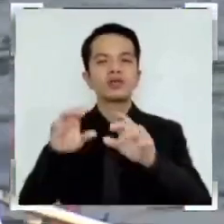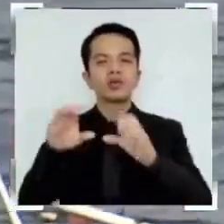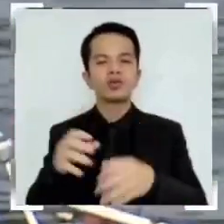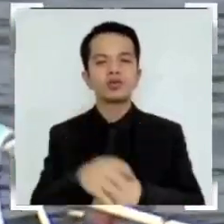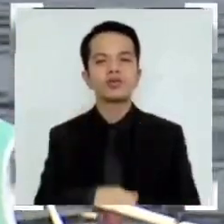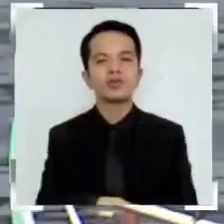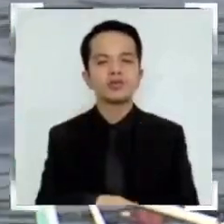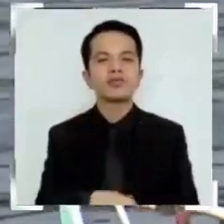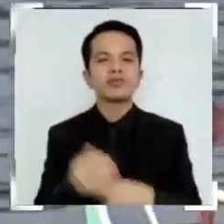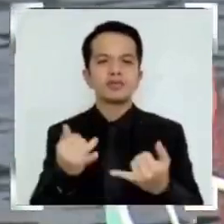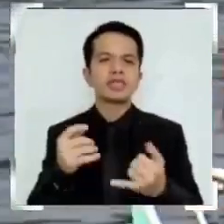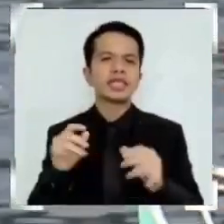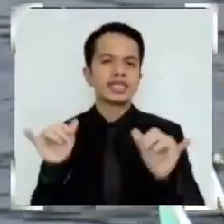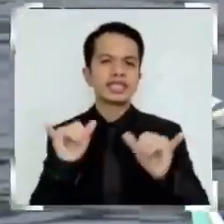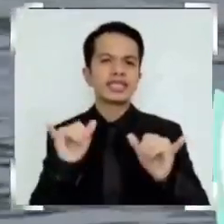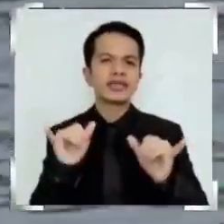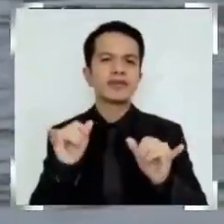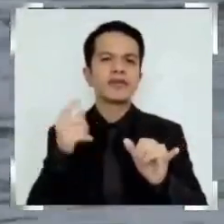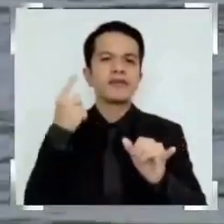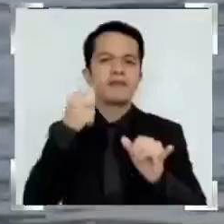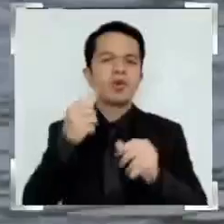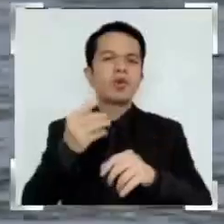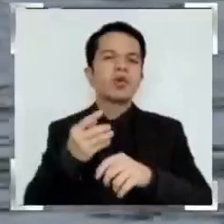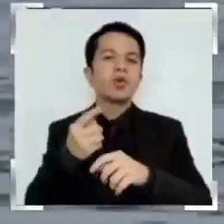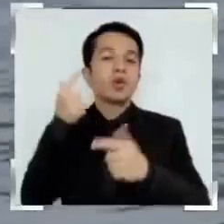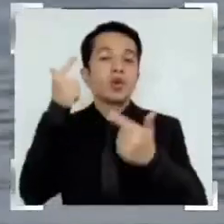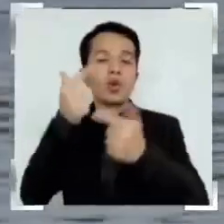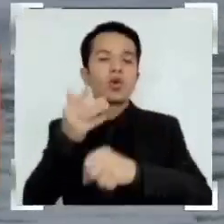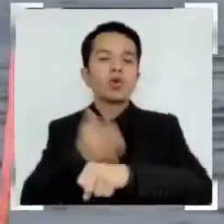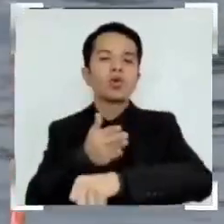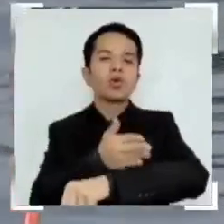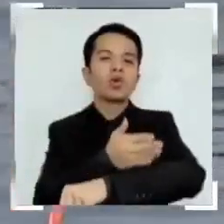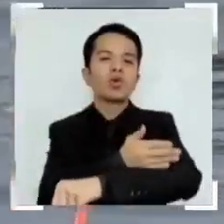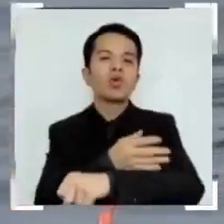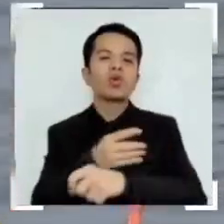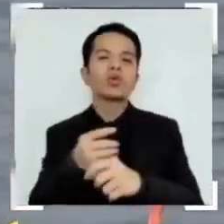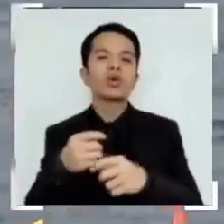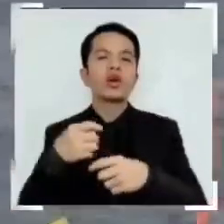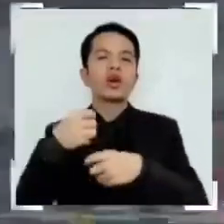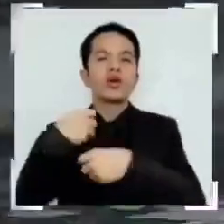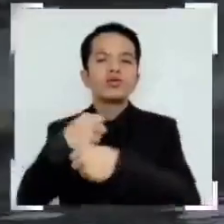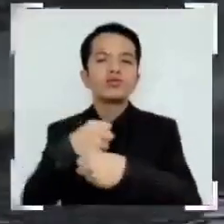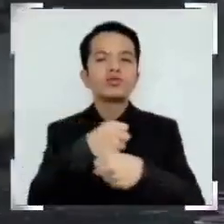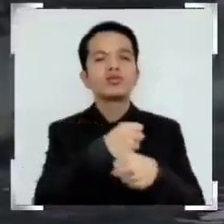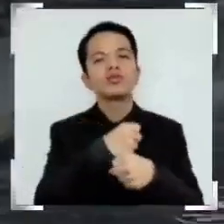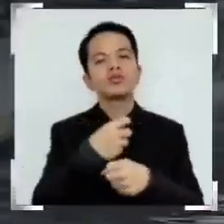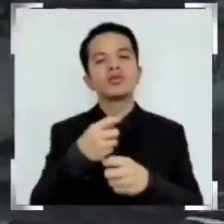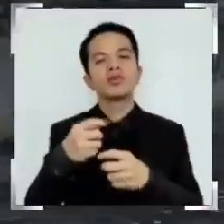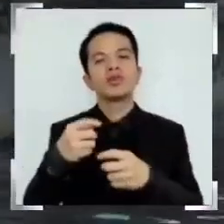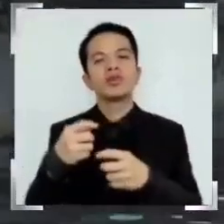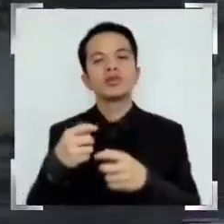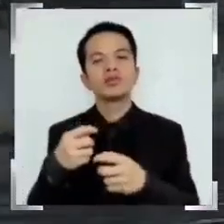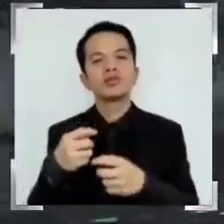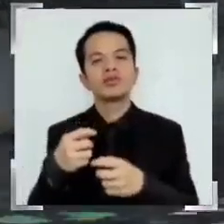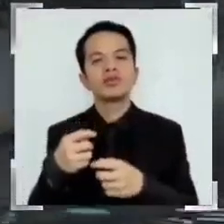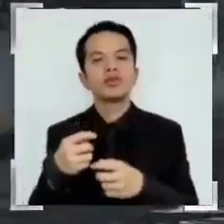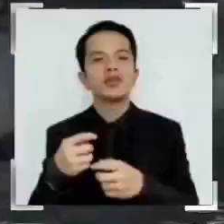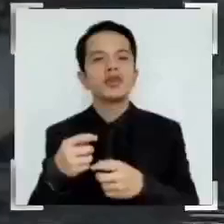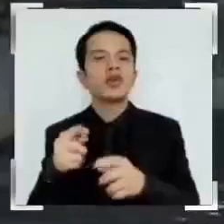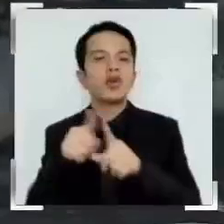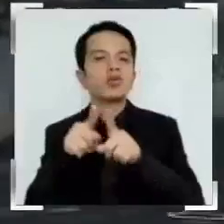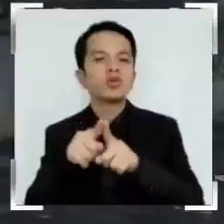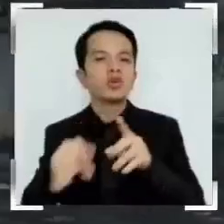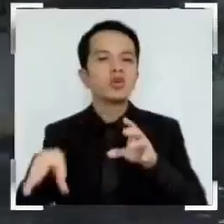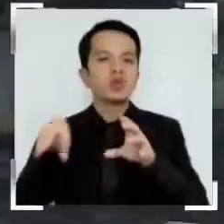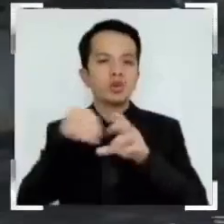same page of improving the production of our producers, as in also including yung